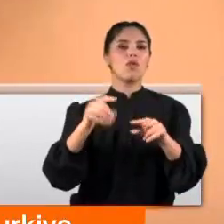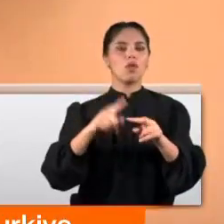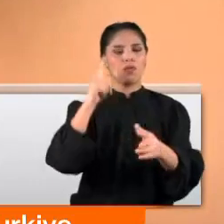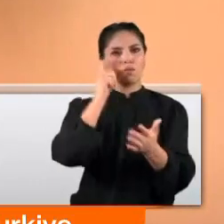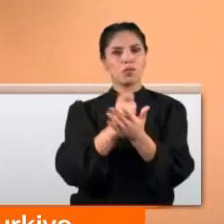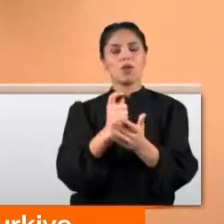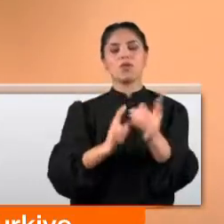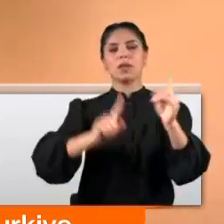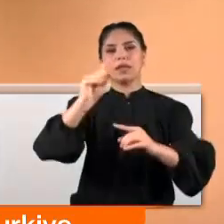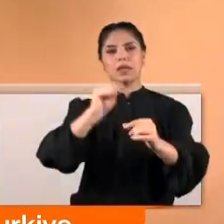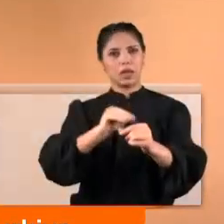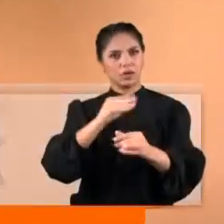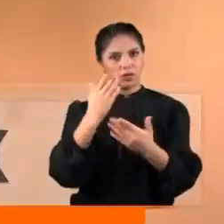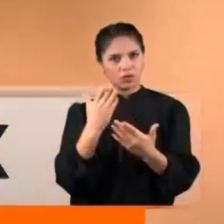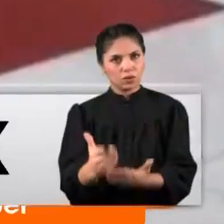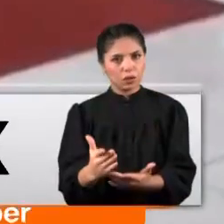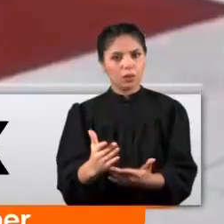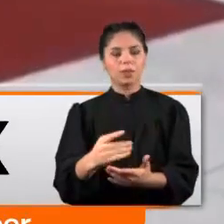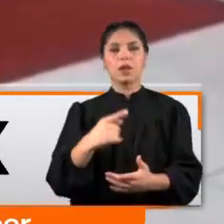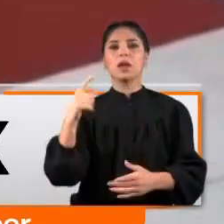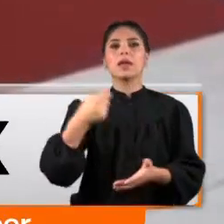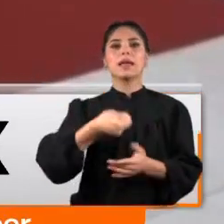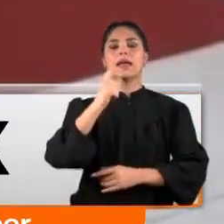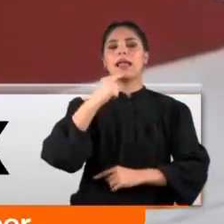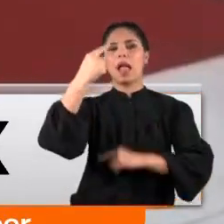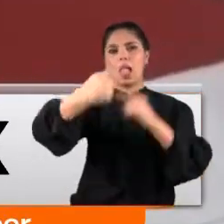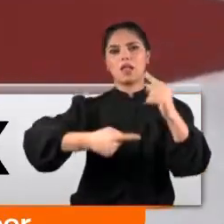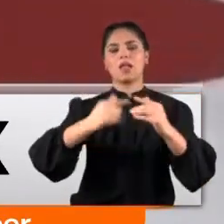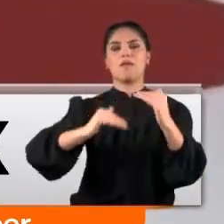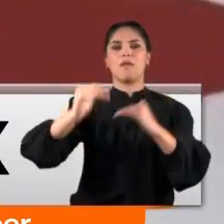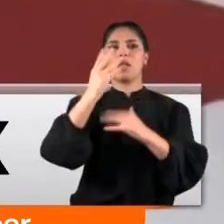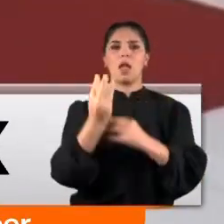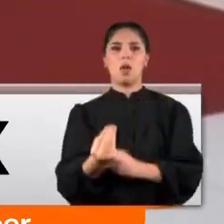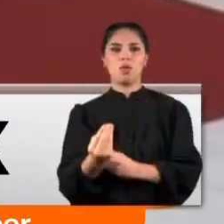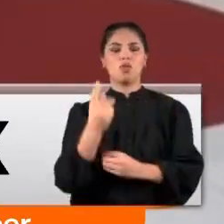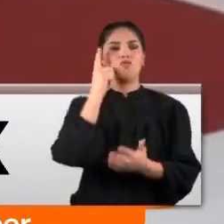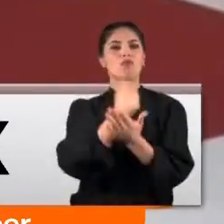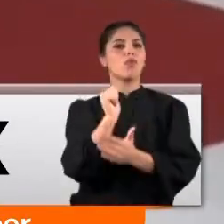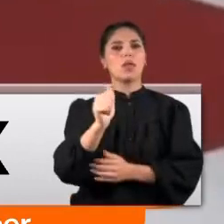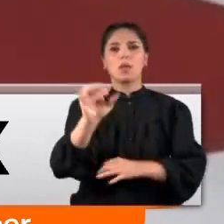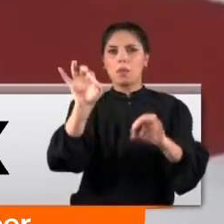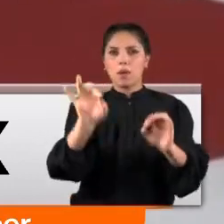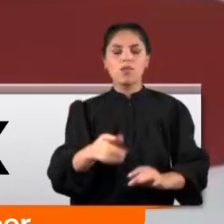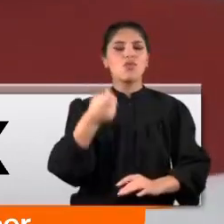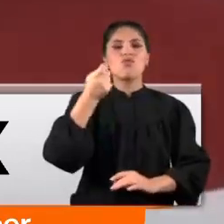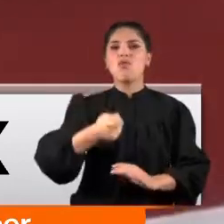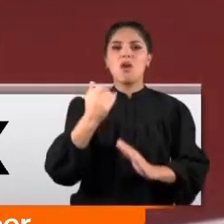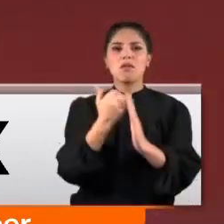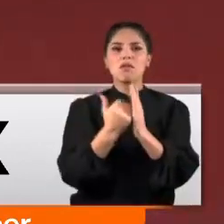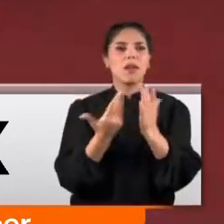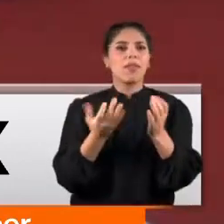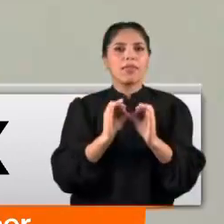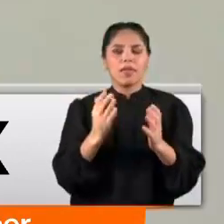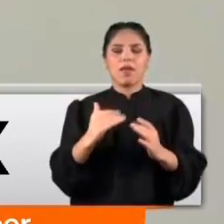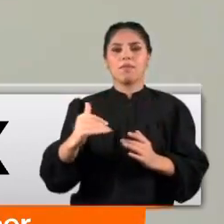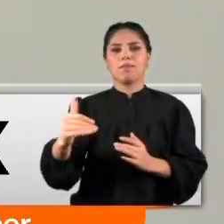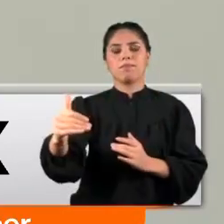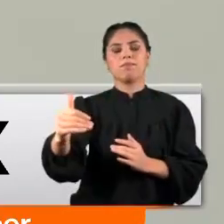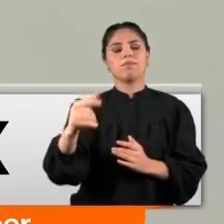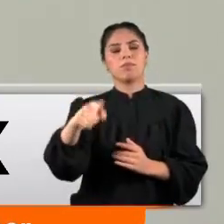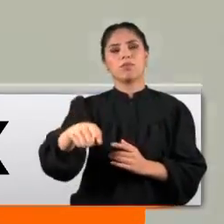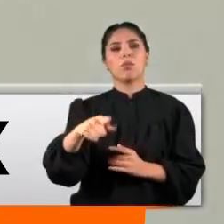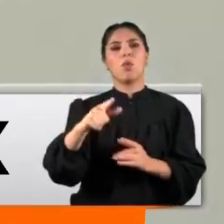üzerinden yapılacak. Kredi miktarı her yıl artacak. Başvurular ne zaman başlayacak, şartları neler? Tüm bu detaylar önümüzdeki günlerde